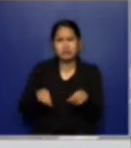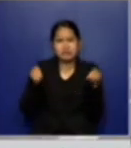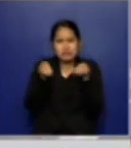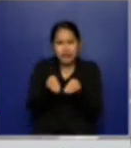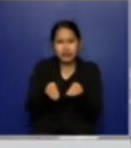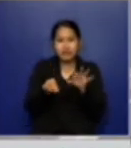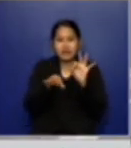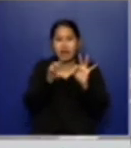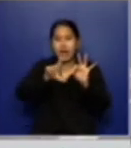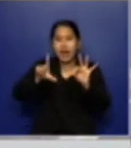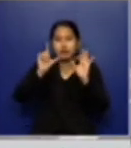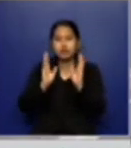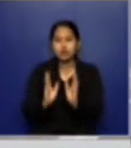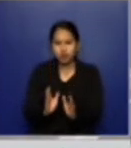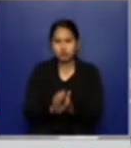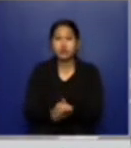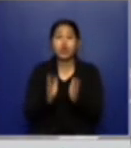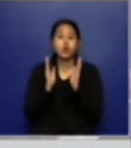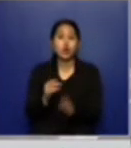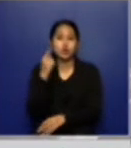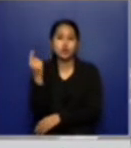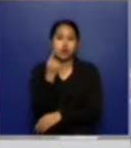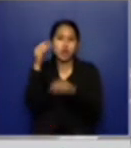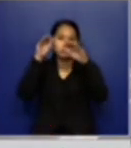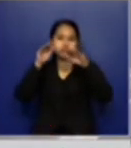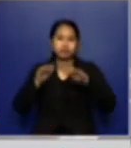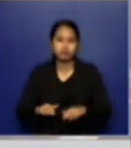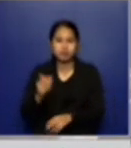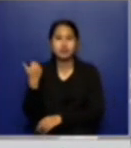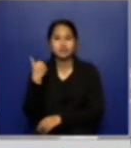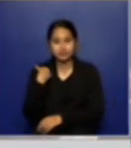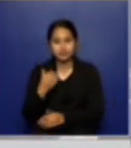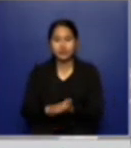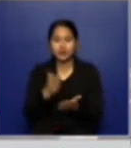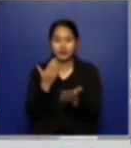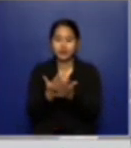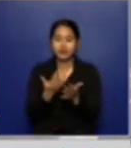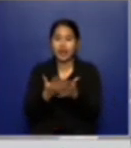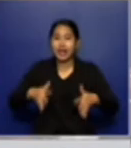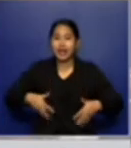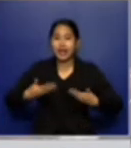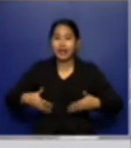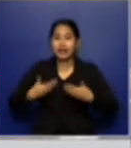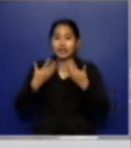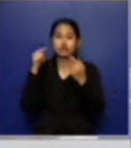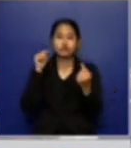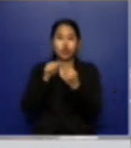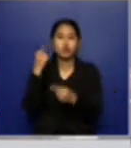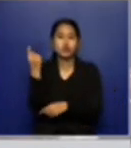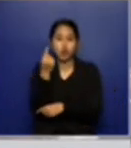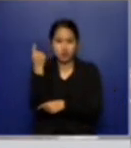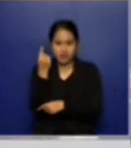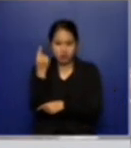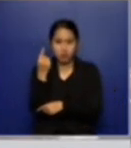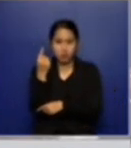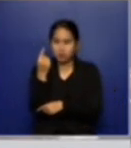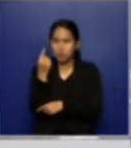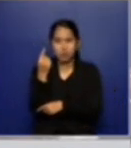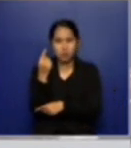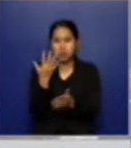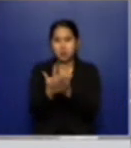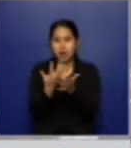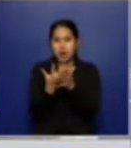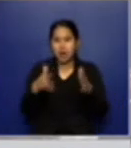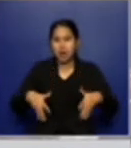นจำนวนนักท่องเที่ยวลดลงค่ะส่งผลให้รายได้ของภาคอุตสาหกรรมการท่องเที่ยวทั้งระบบนั้นไม่มีราย